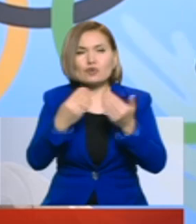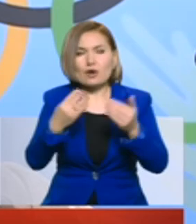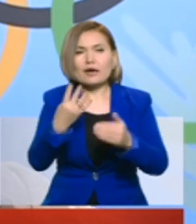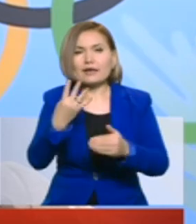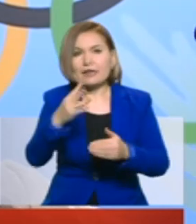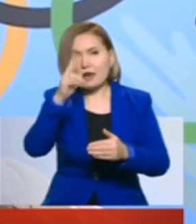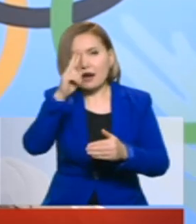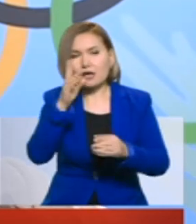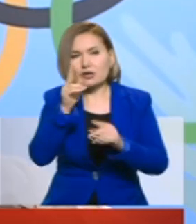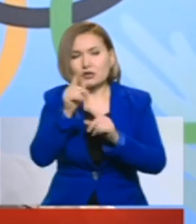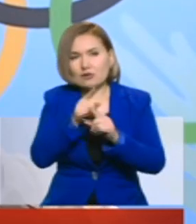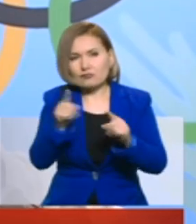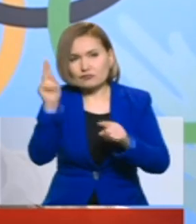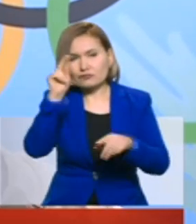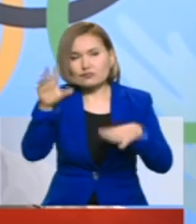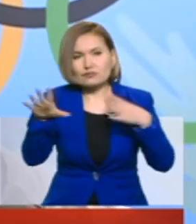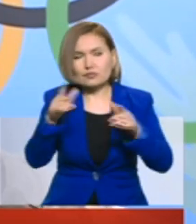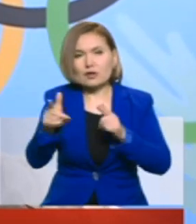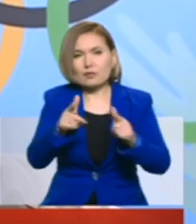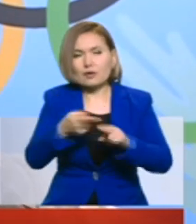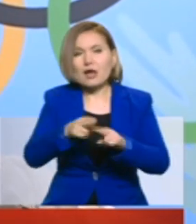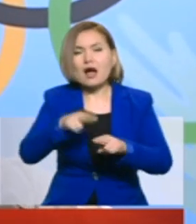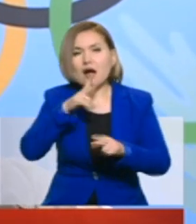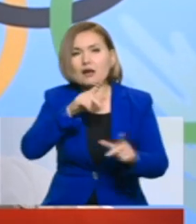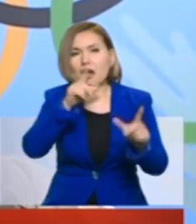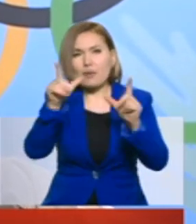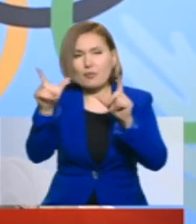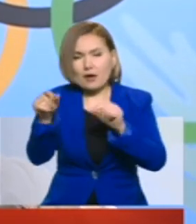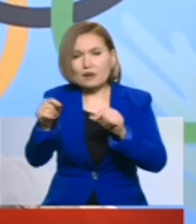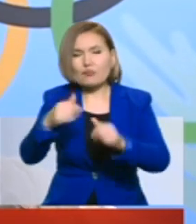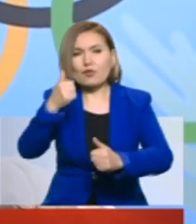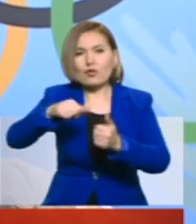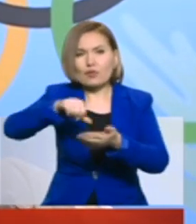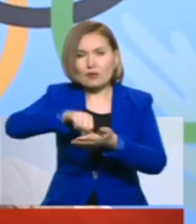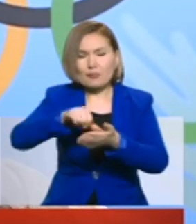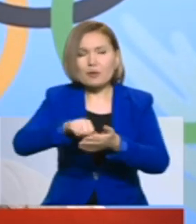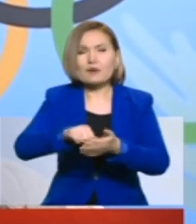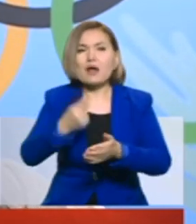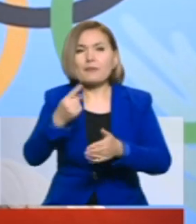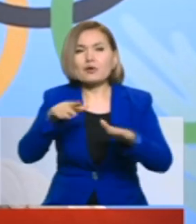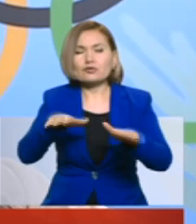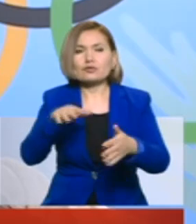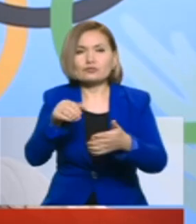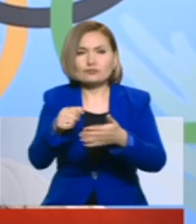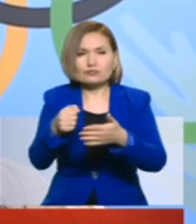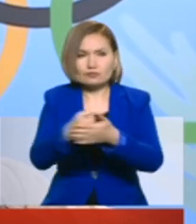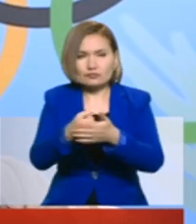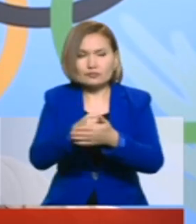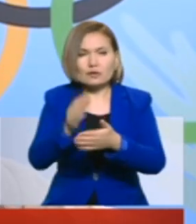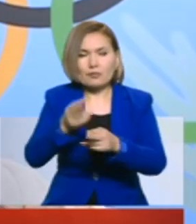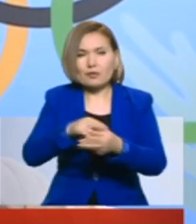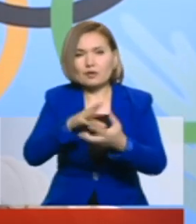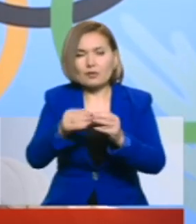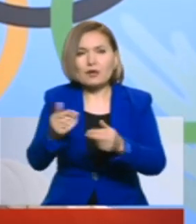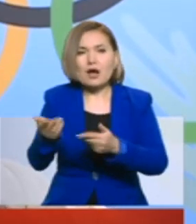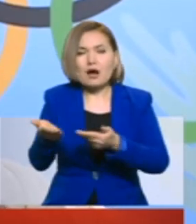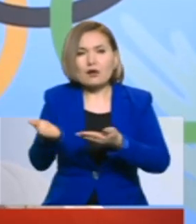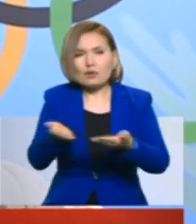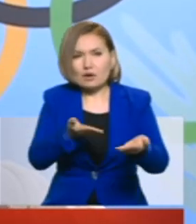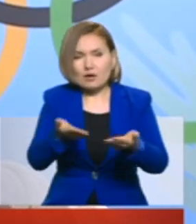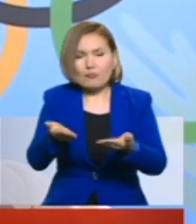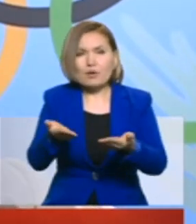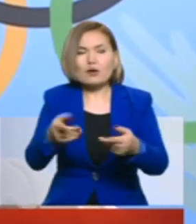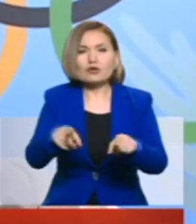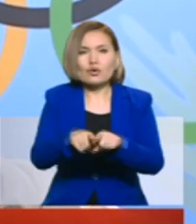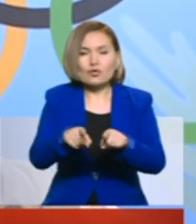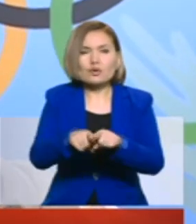Канвон қаласына жарысқа. Орын алуға мүмкіндік өте көп. Шорт-трек